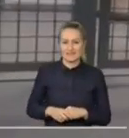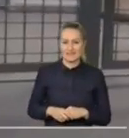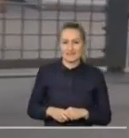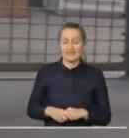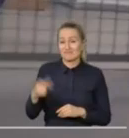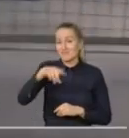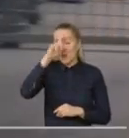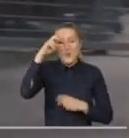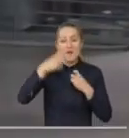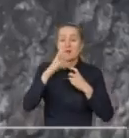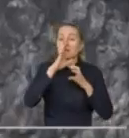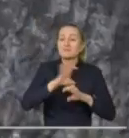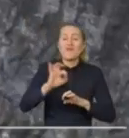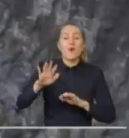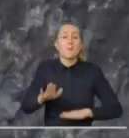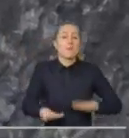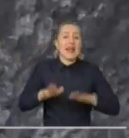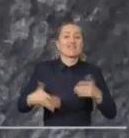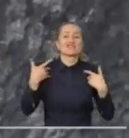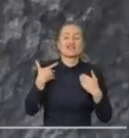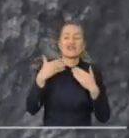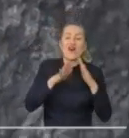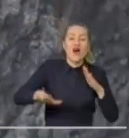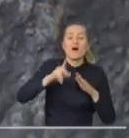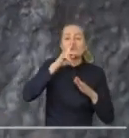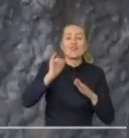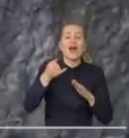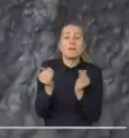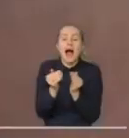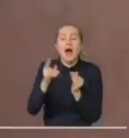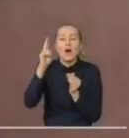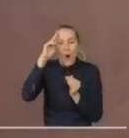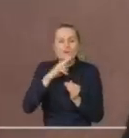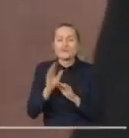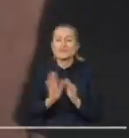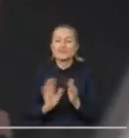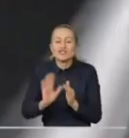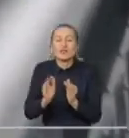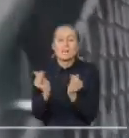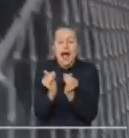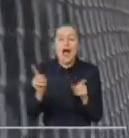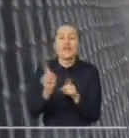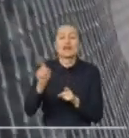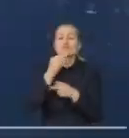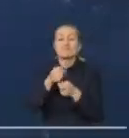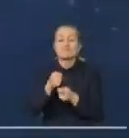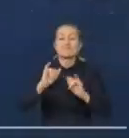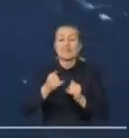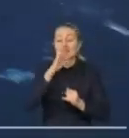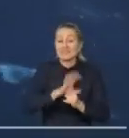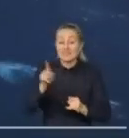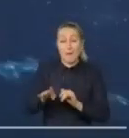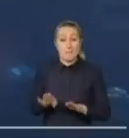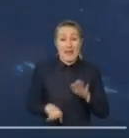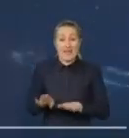Internauci mogli zobaczyć wybieg pingwinów, podejrzeć, jak samiec grzeje swoim ciałem pisklęta, albo obserwować karmienie maluchów. I jeszcze raz przekonać się, że